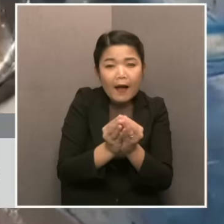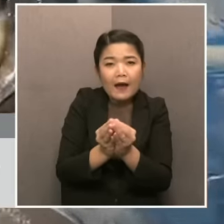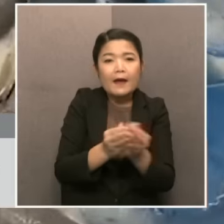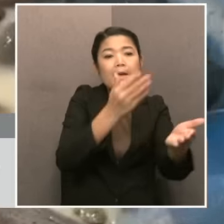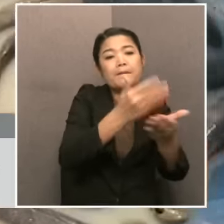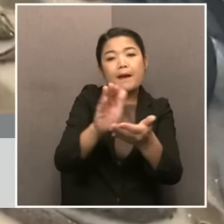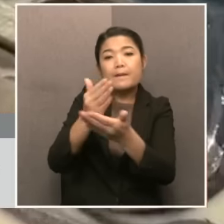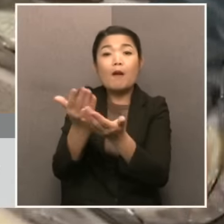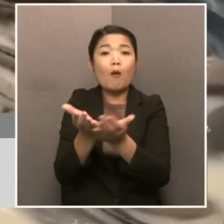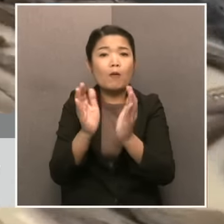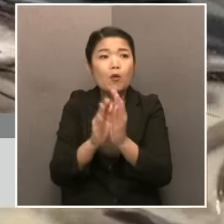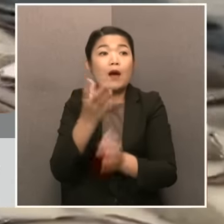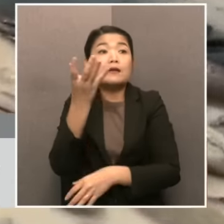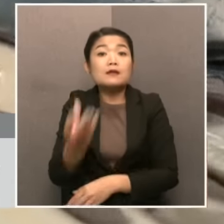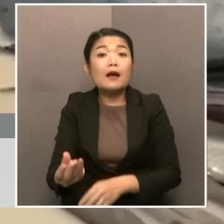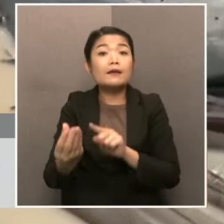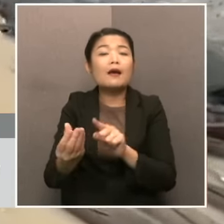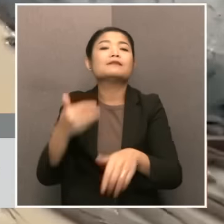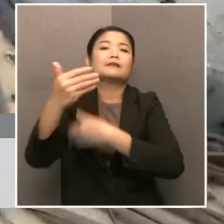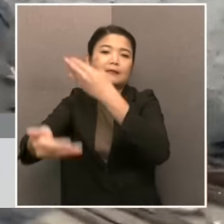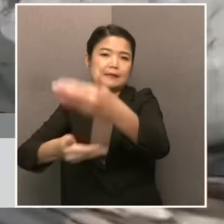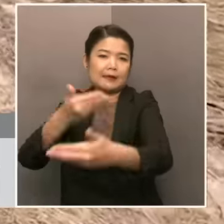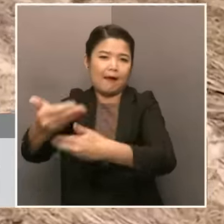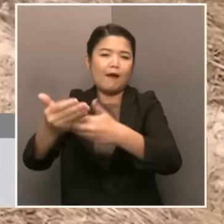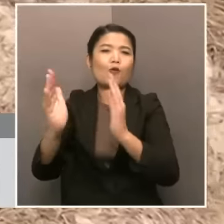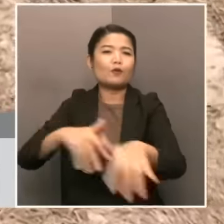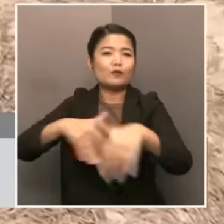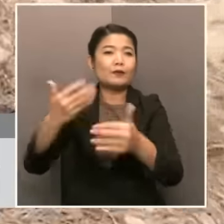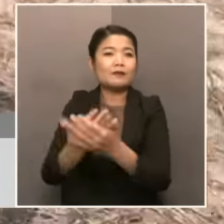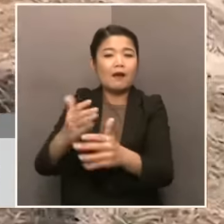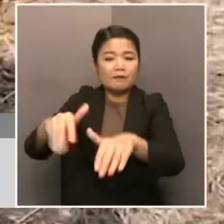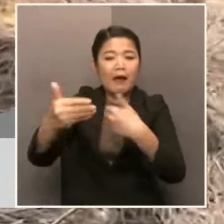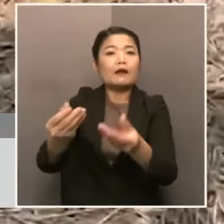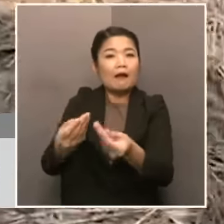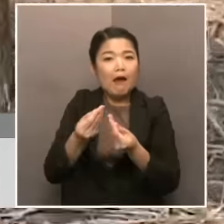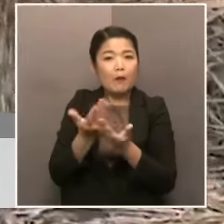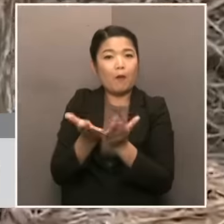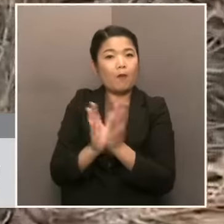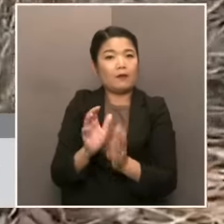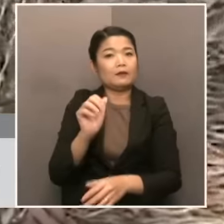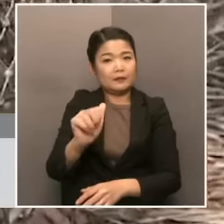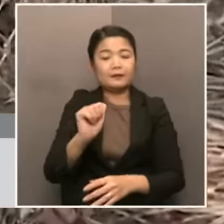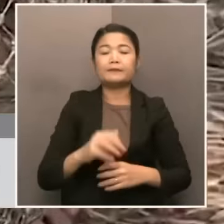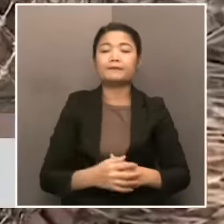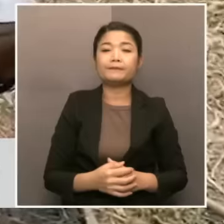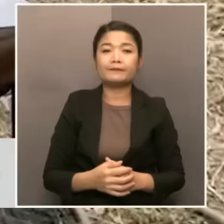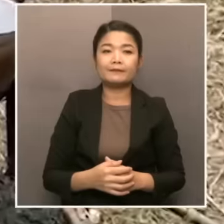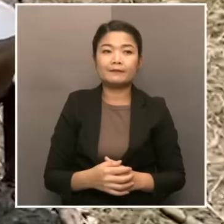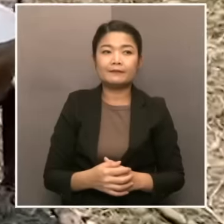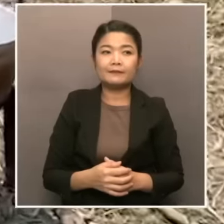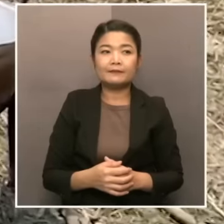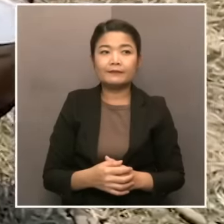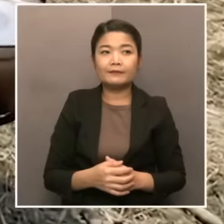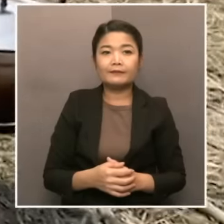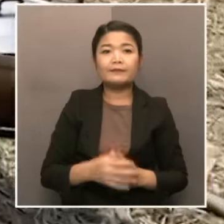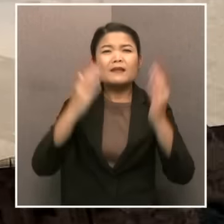าติพี่น้องแล้วที่เหลือค่ะนำไปขายในหมู่บ้านสร้างรายได้ให้กับครอบครัวได้อีกทางนึงค่ะ ขณะเดียวกันนะคะสภา